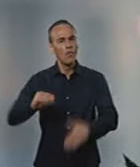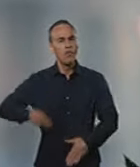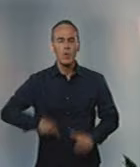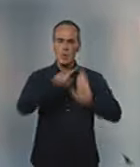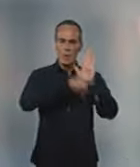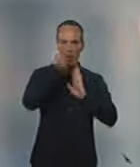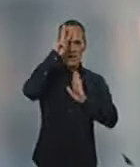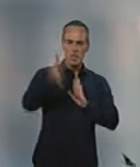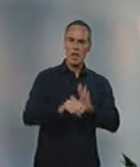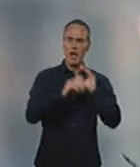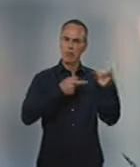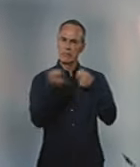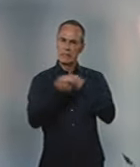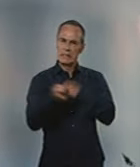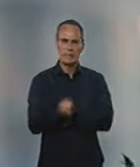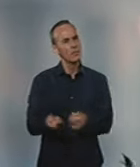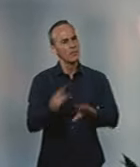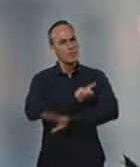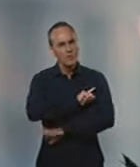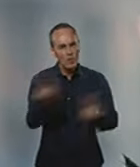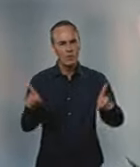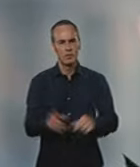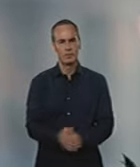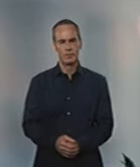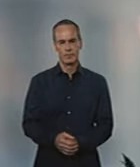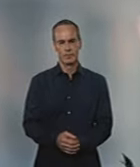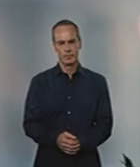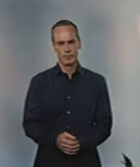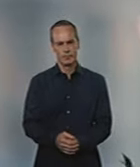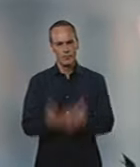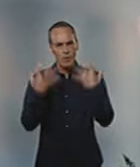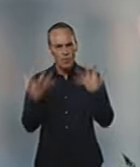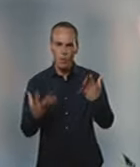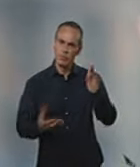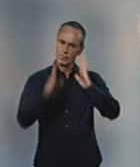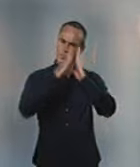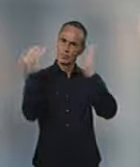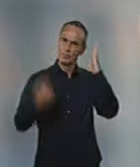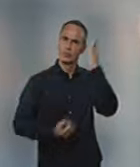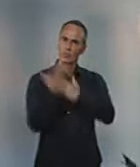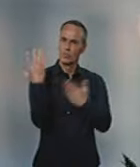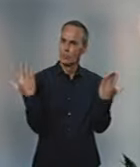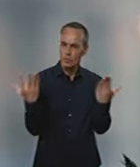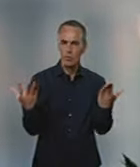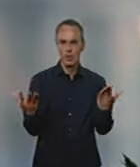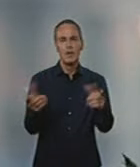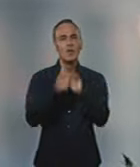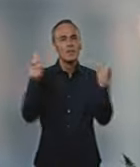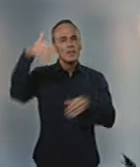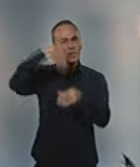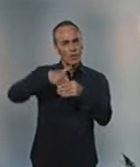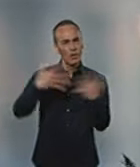règles générales seront inadapté à son cas particulier je veux un nouveau modèle français où les rapports sociaux dans